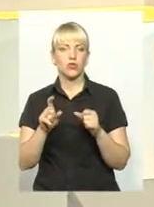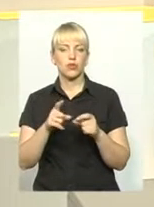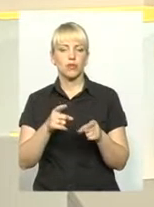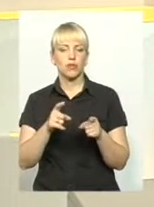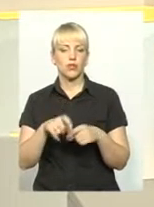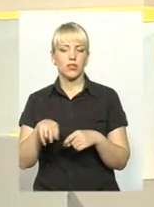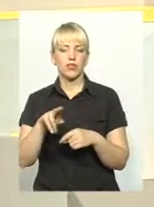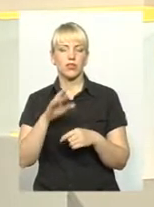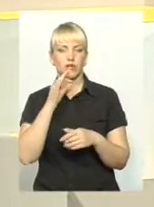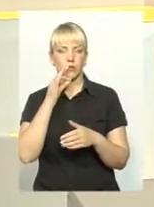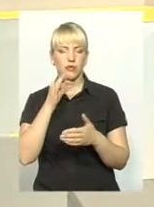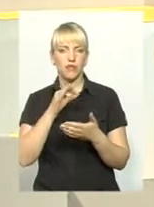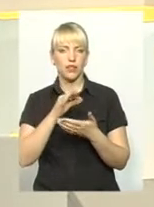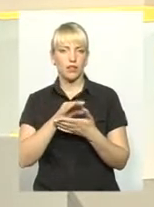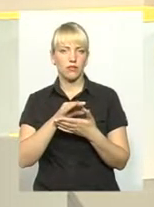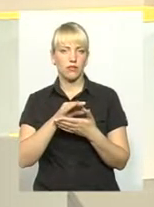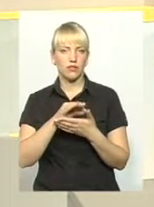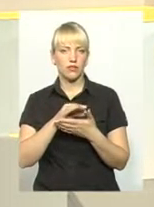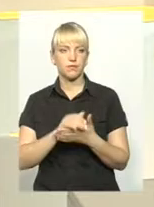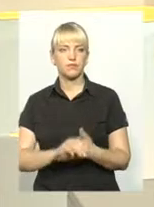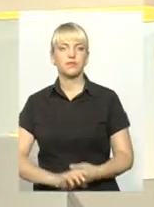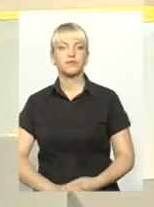до відповідальності?